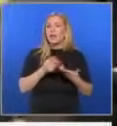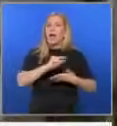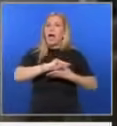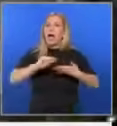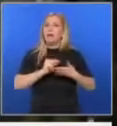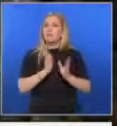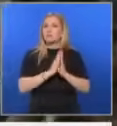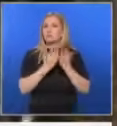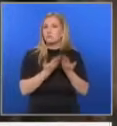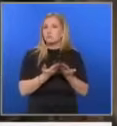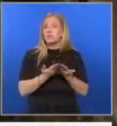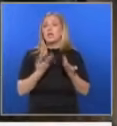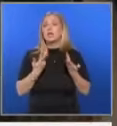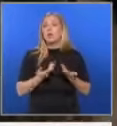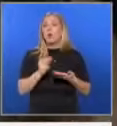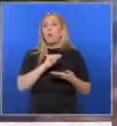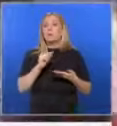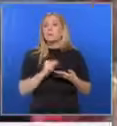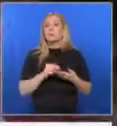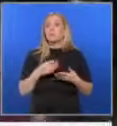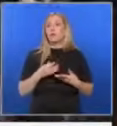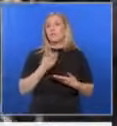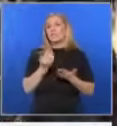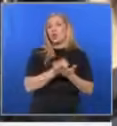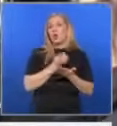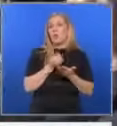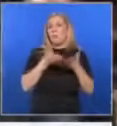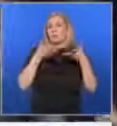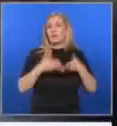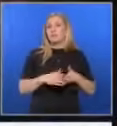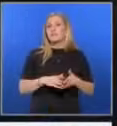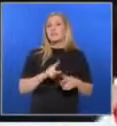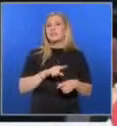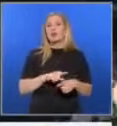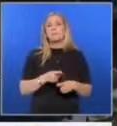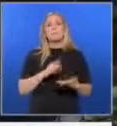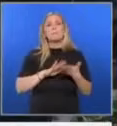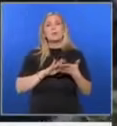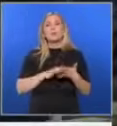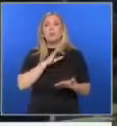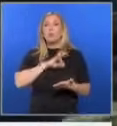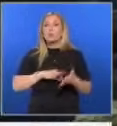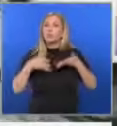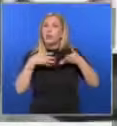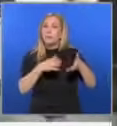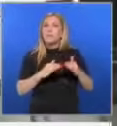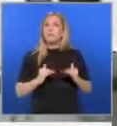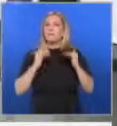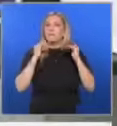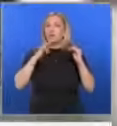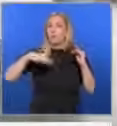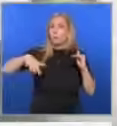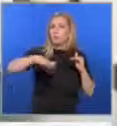описва скромния си произход в Средния Запад. Джей Ди Ванс е пример за успешния път към висшето общество.